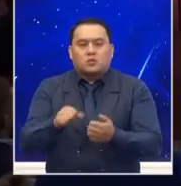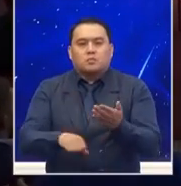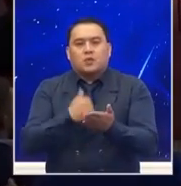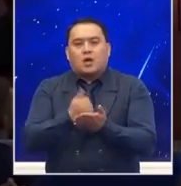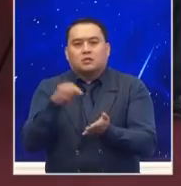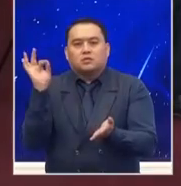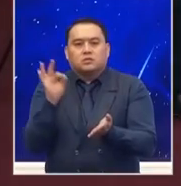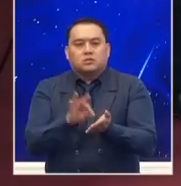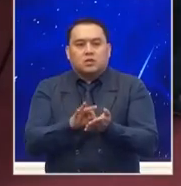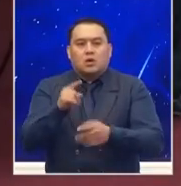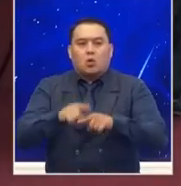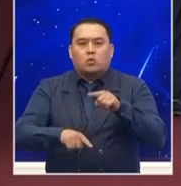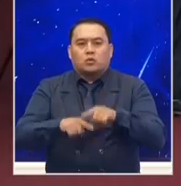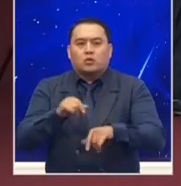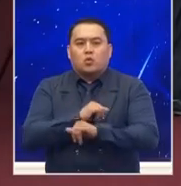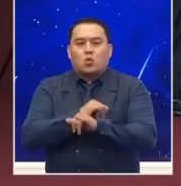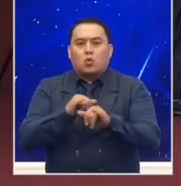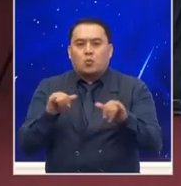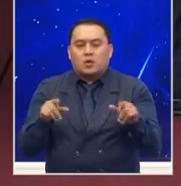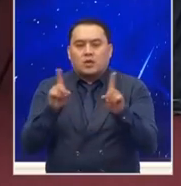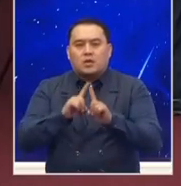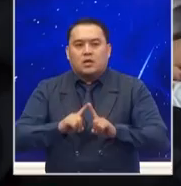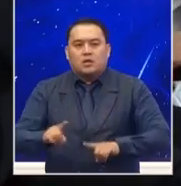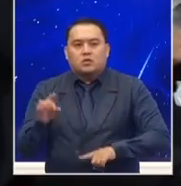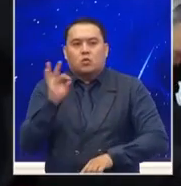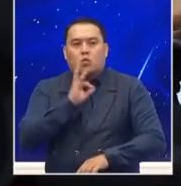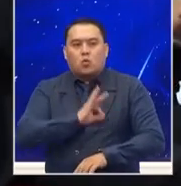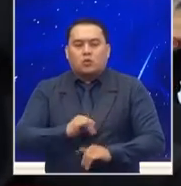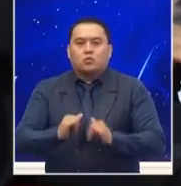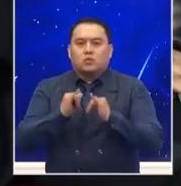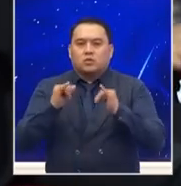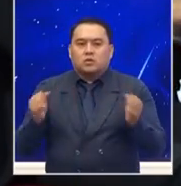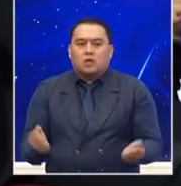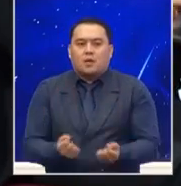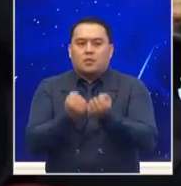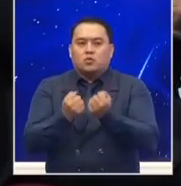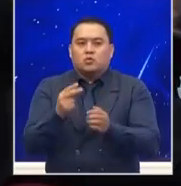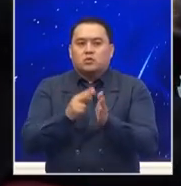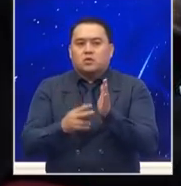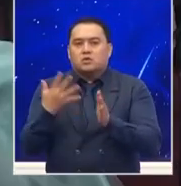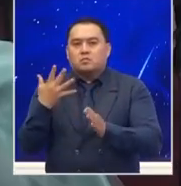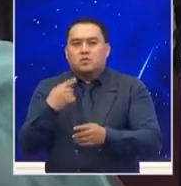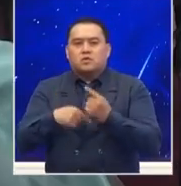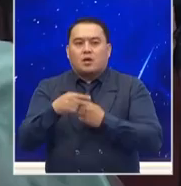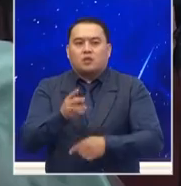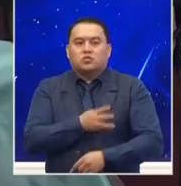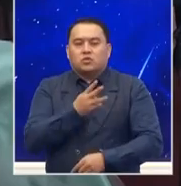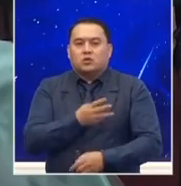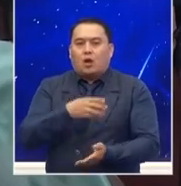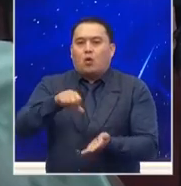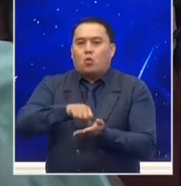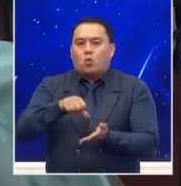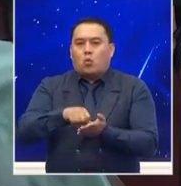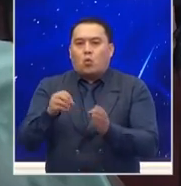нарықта отандық өнімдерді көбейту, ерекше бизнес жобаға қолдау таныту. Сайысқа 85 жас кәсіпкер қатысуға ниет білдірген. Оның